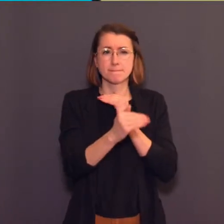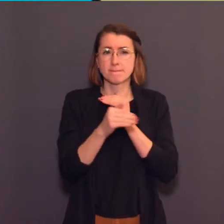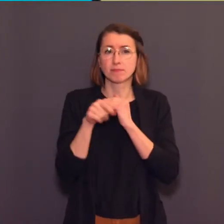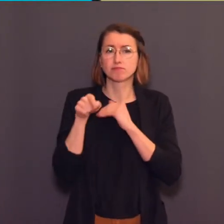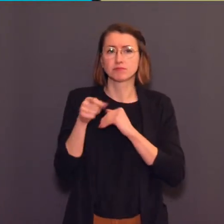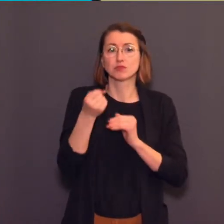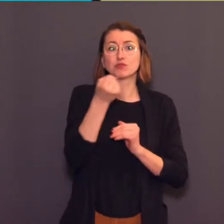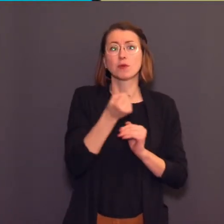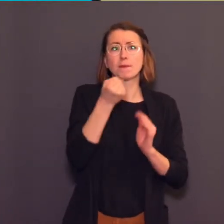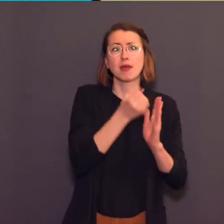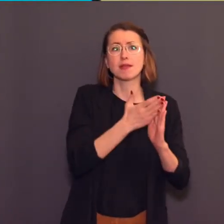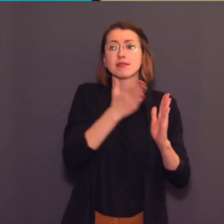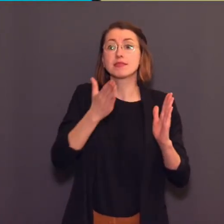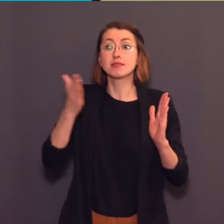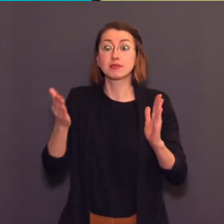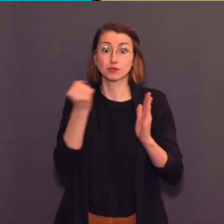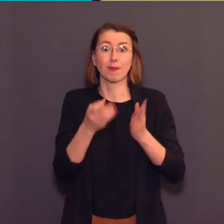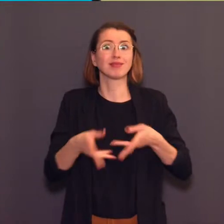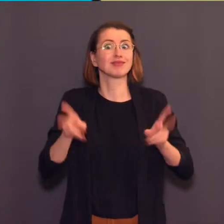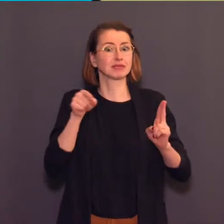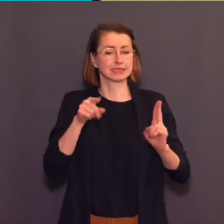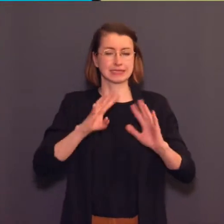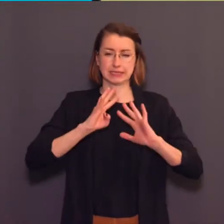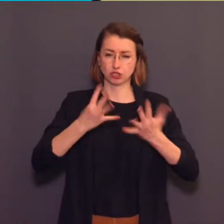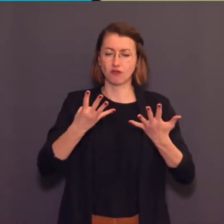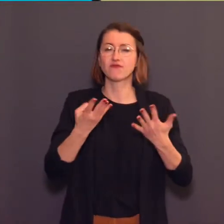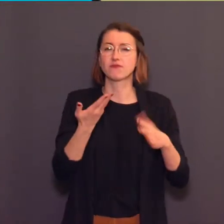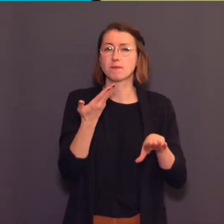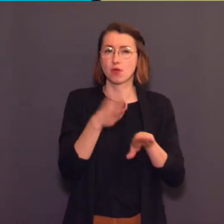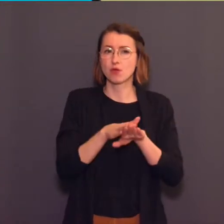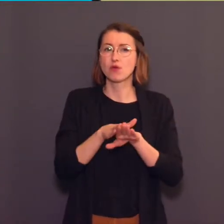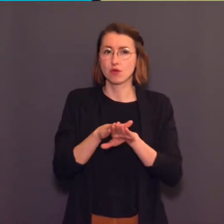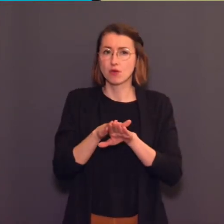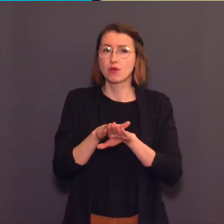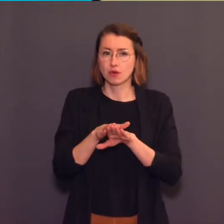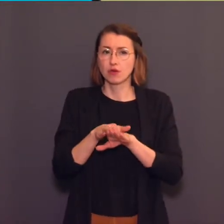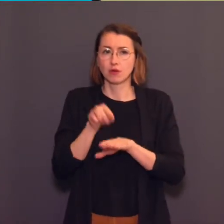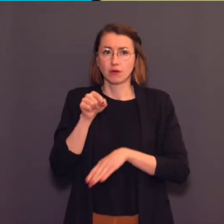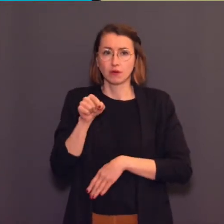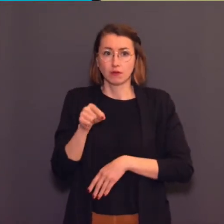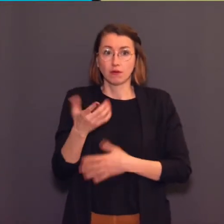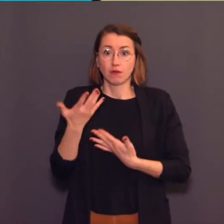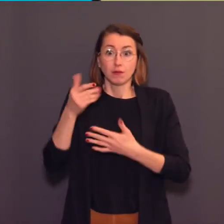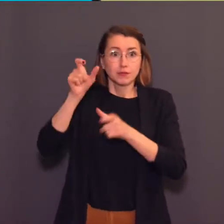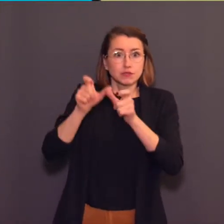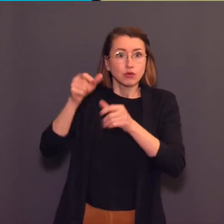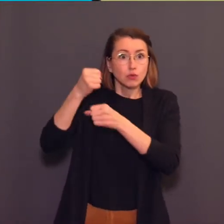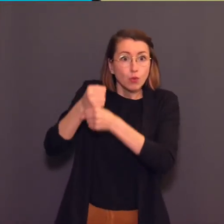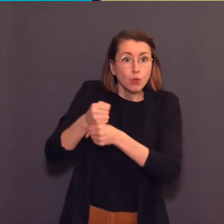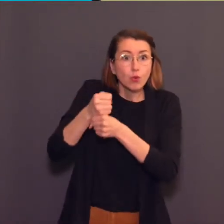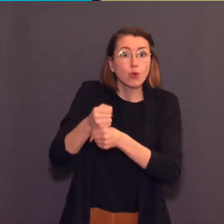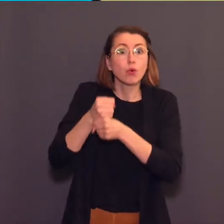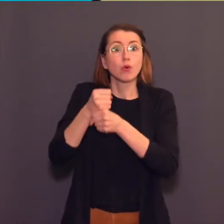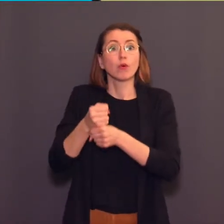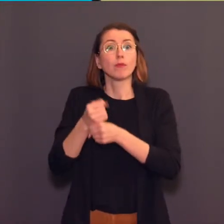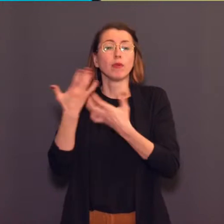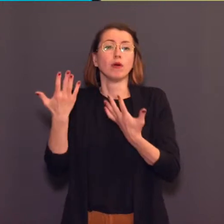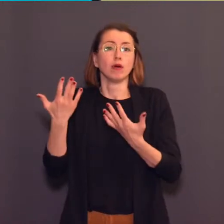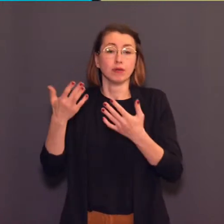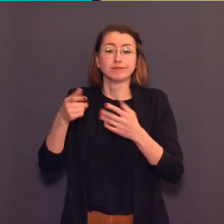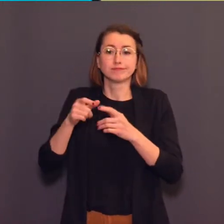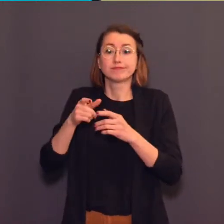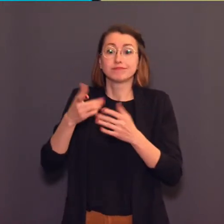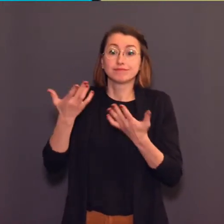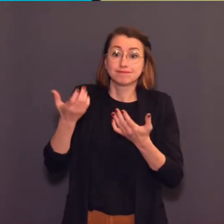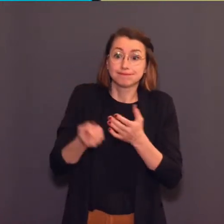semaine, faisant que les résidents des maisons de repos, au niveau des décès liés au Covid, ne représentent plus que 9,4%